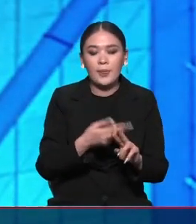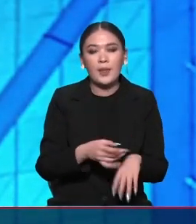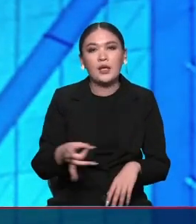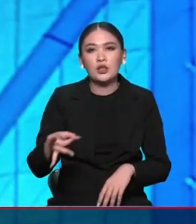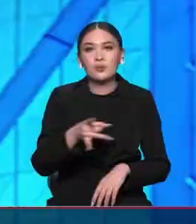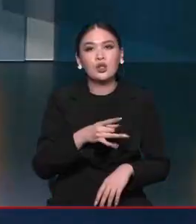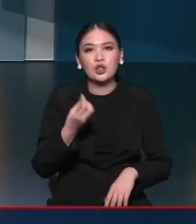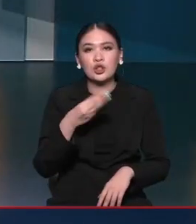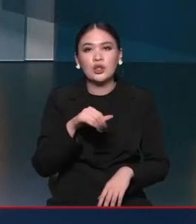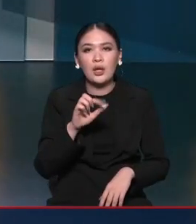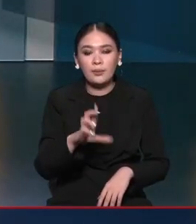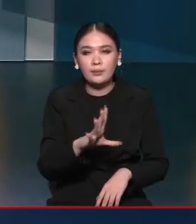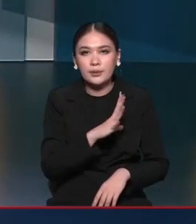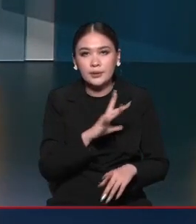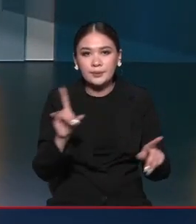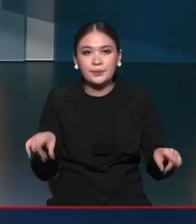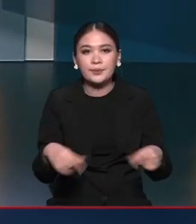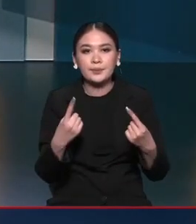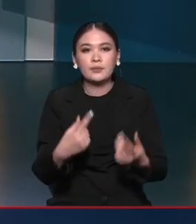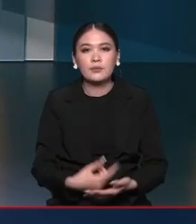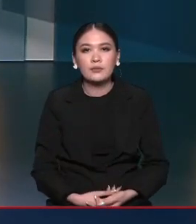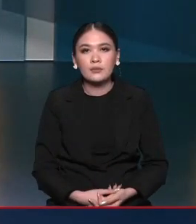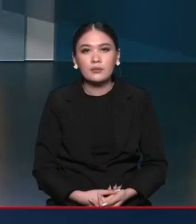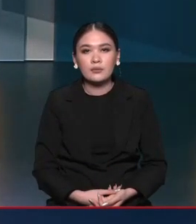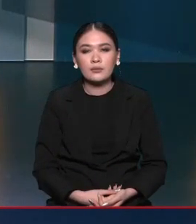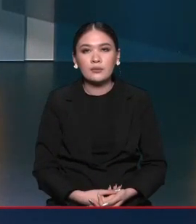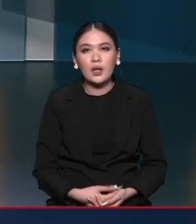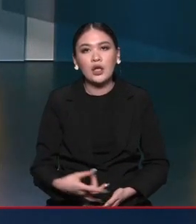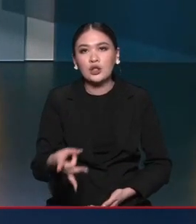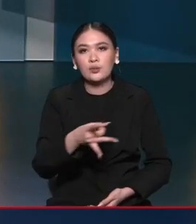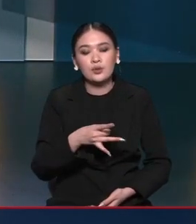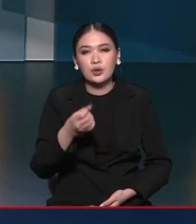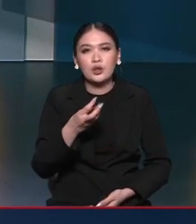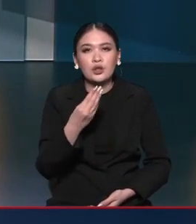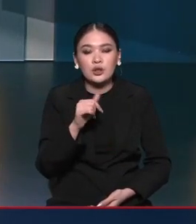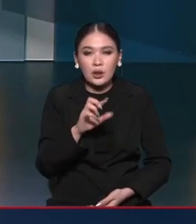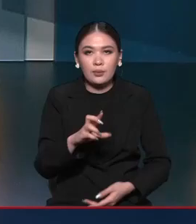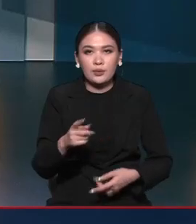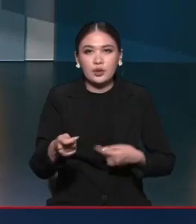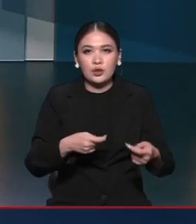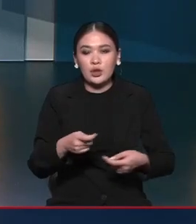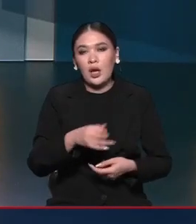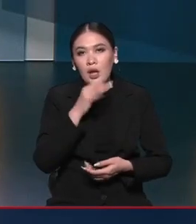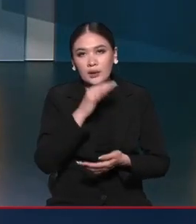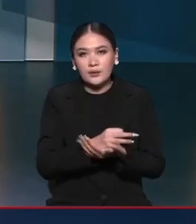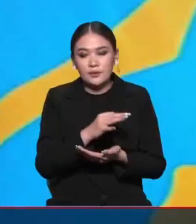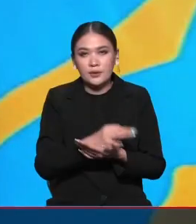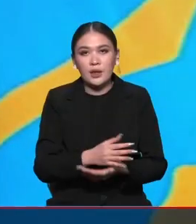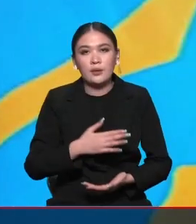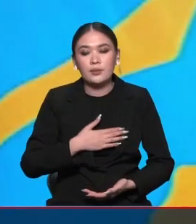штаб құрылды, өңірлік штабтар құрдық. Жаңағы республикалық штабтың жетекшісі болып